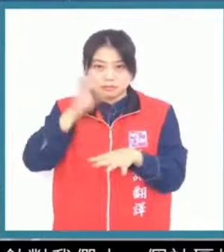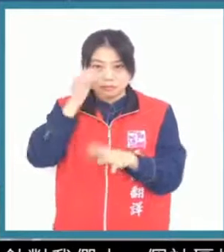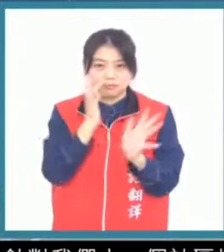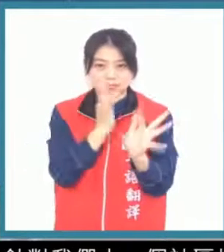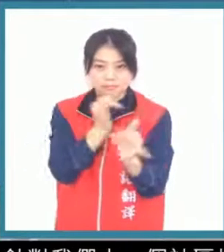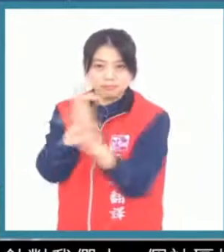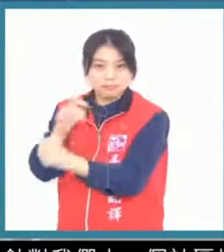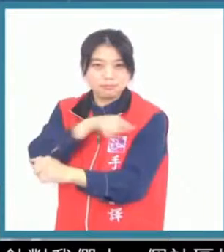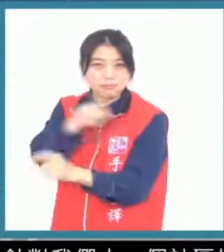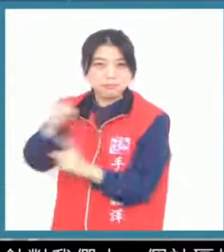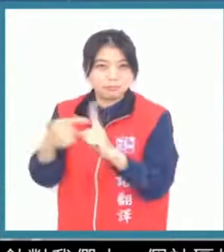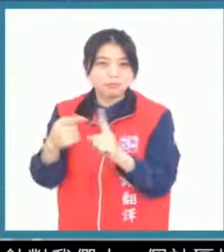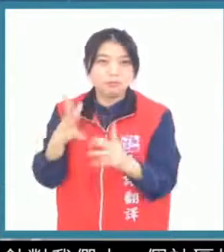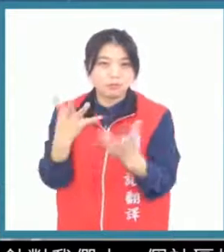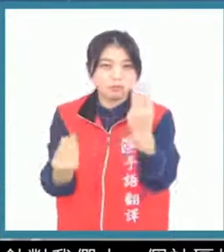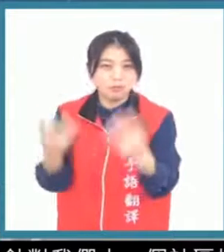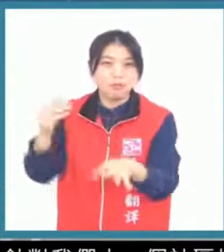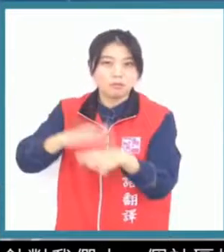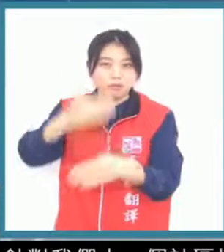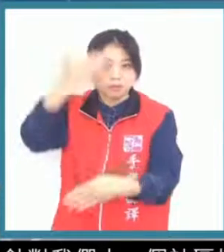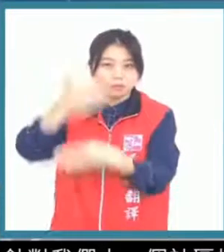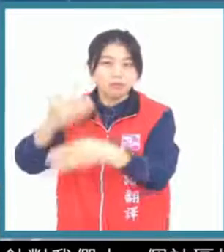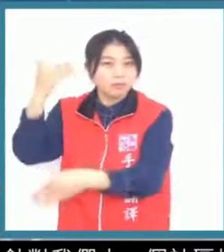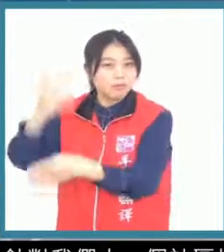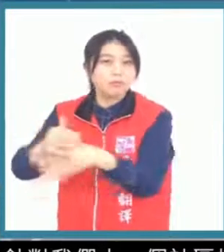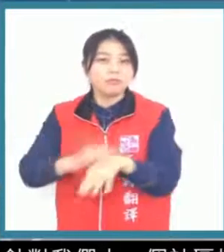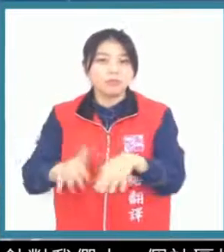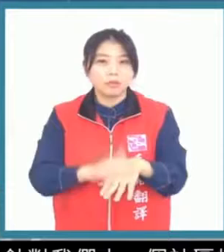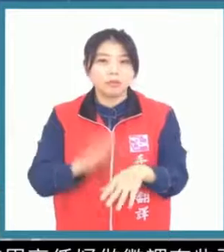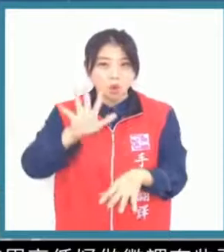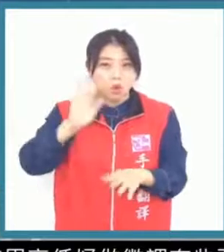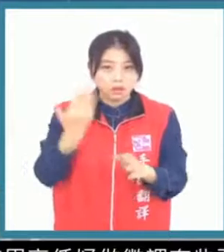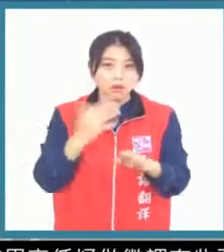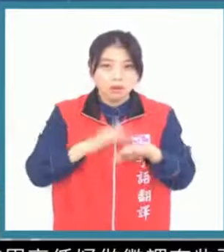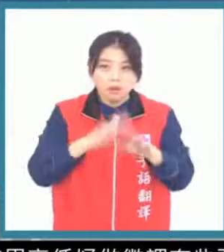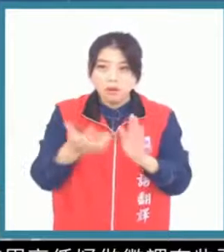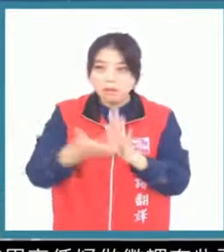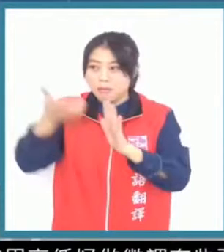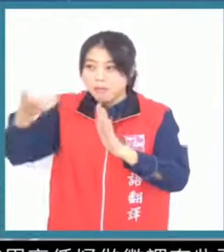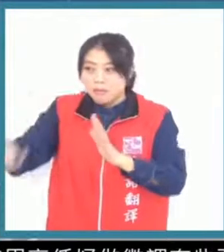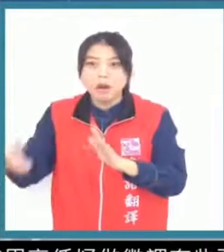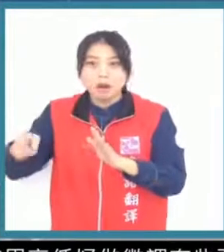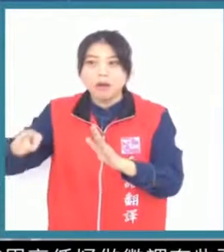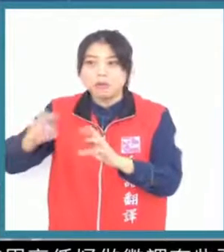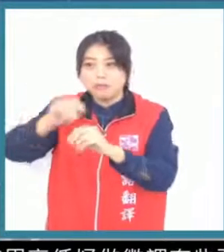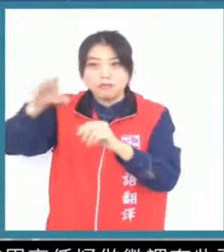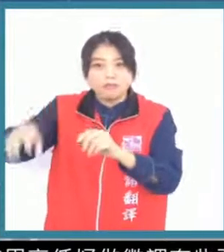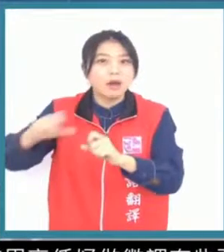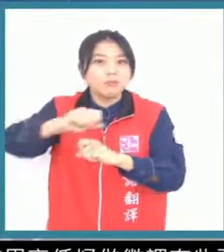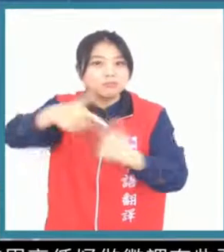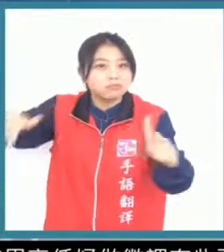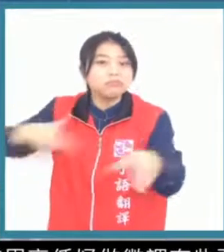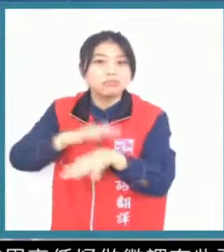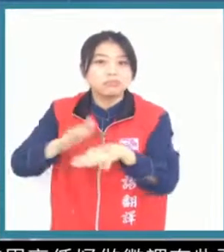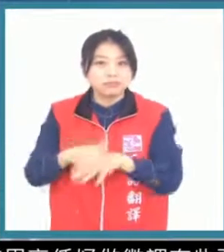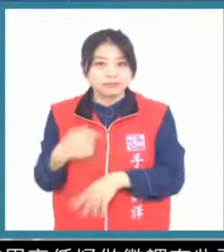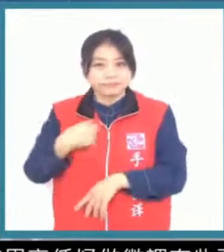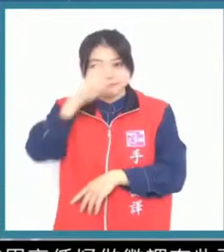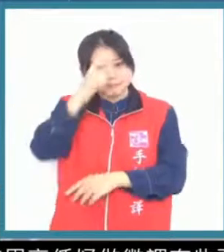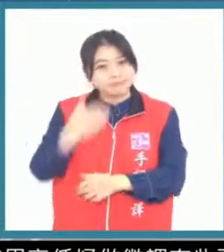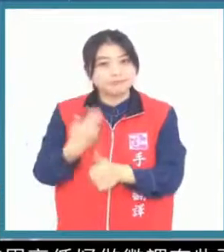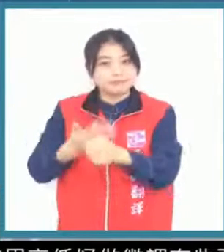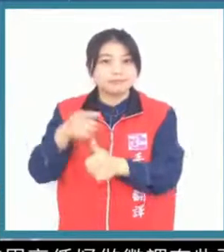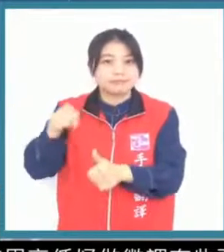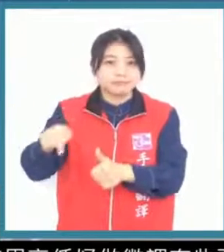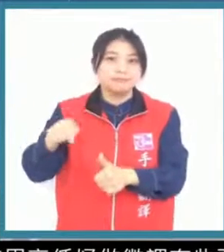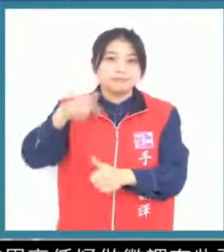调，有些要配合专案采检，那有些会移动到不同的地点，那能够让这个采检站